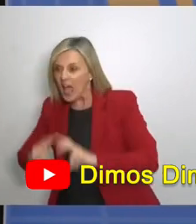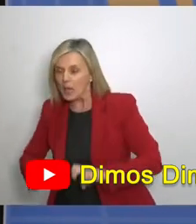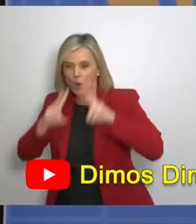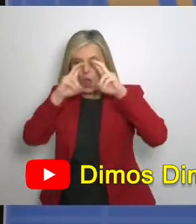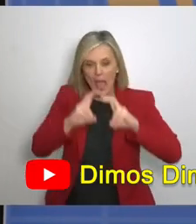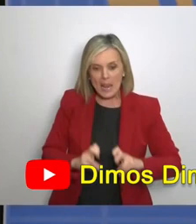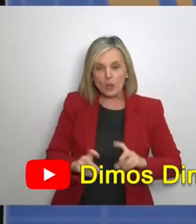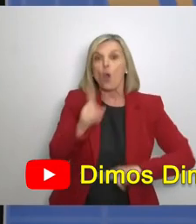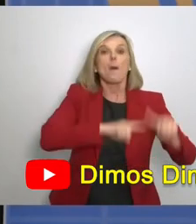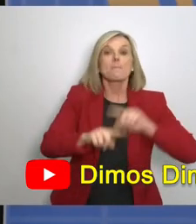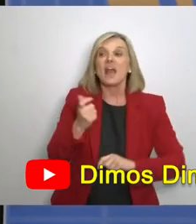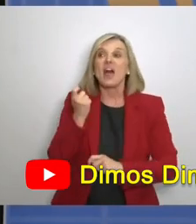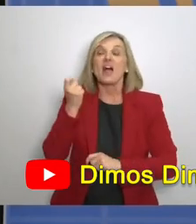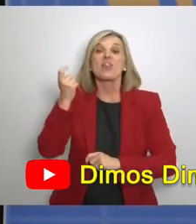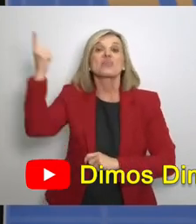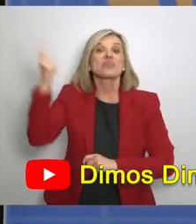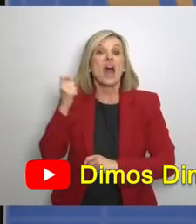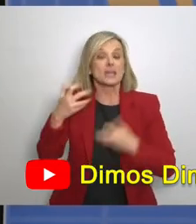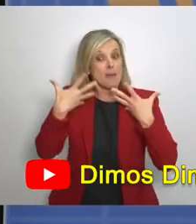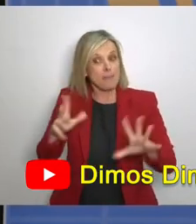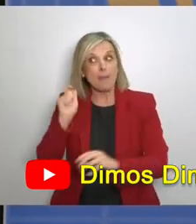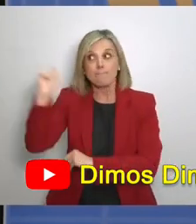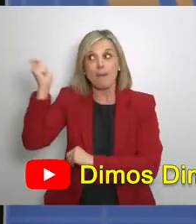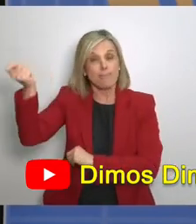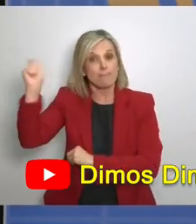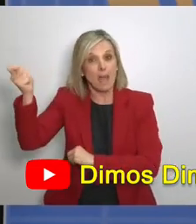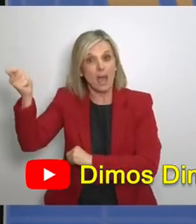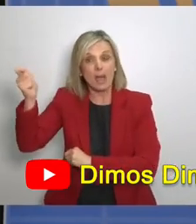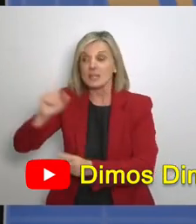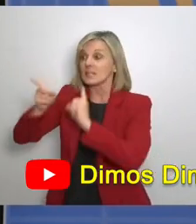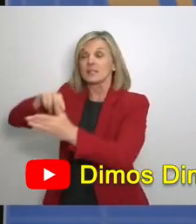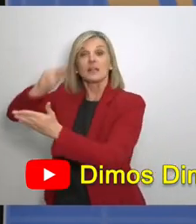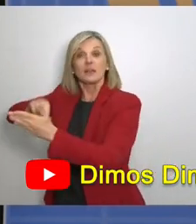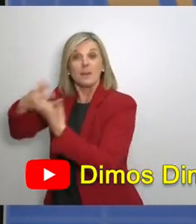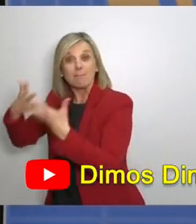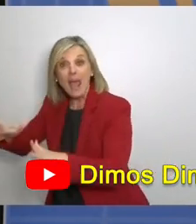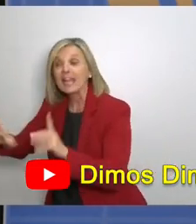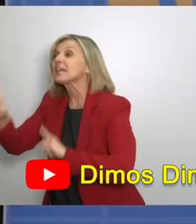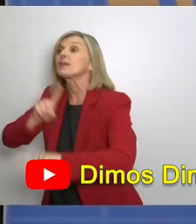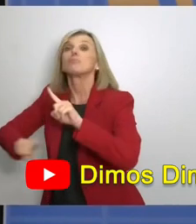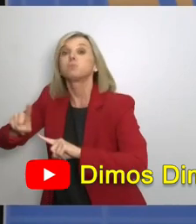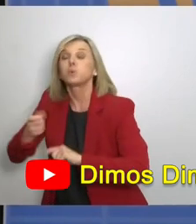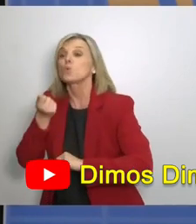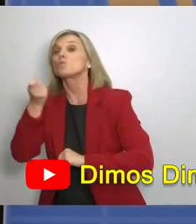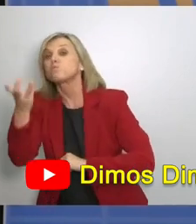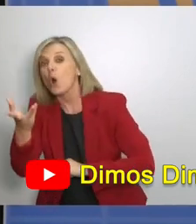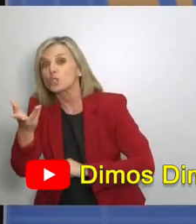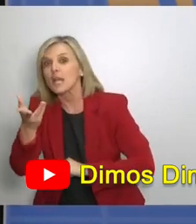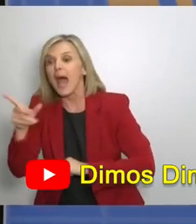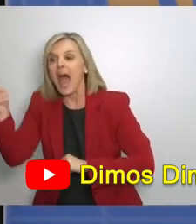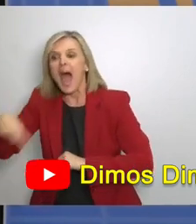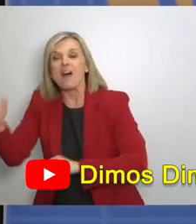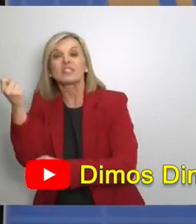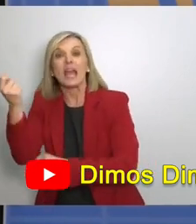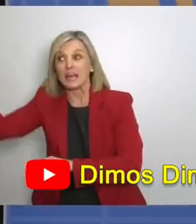δάνεια έχουν αποπληρωθεί πότε αν υπήρξαν ποτέ αν έχουνε μπει ως εξασφάλιση για την ανακεφαλαιοποίηση των τραπεζών